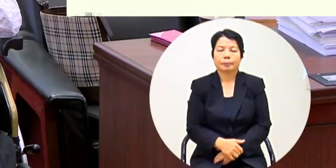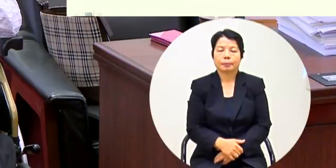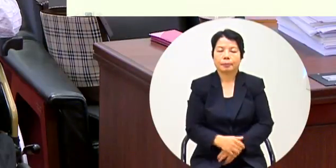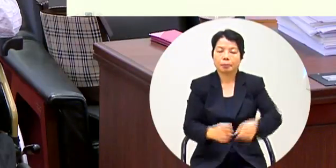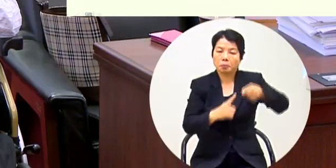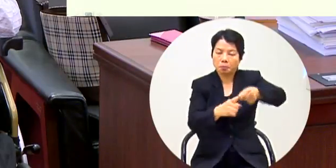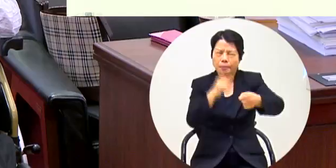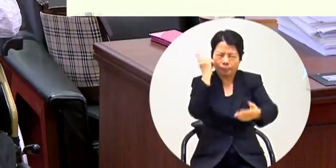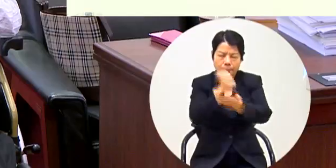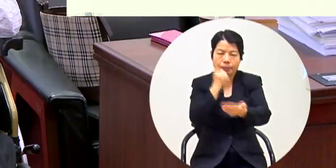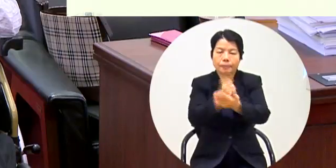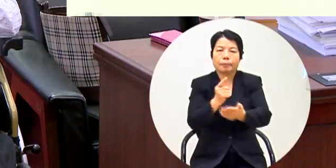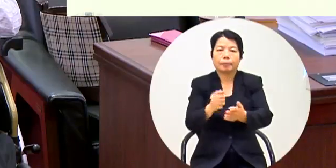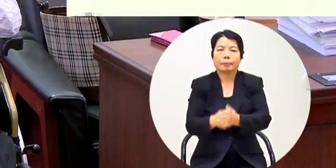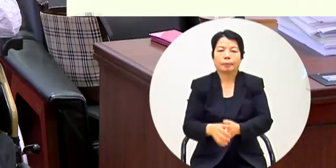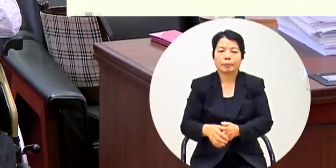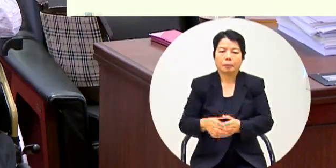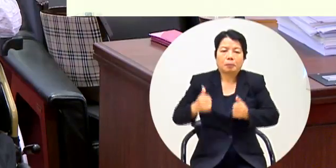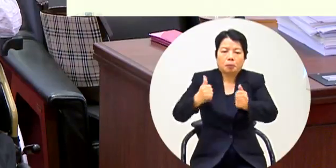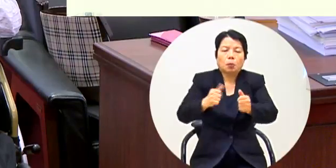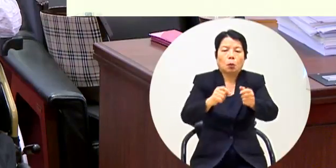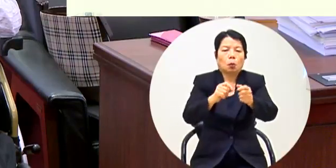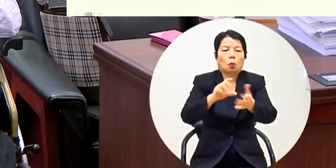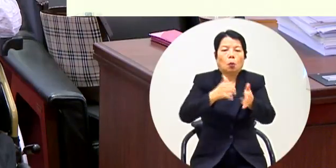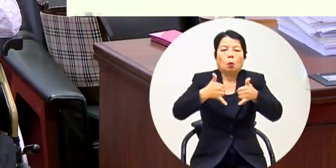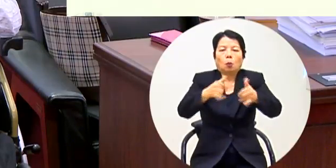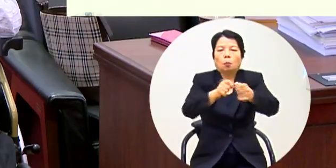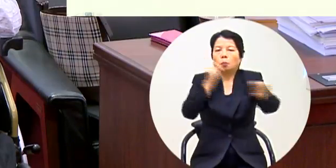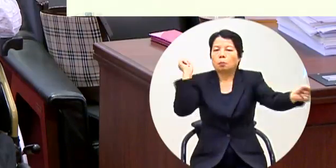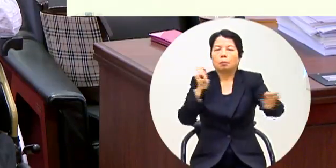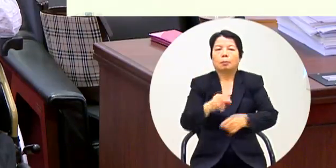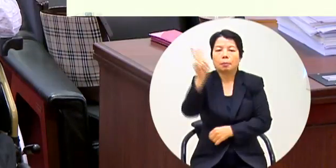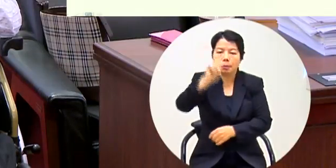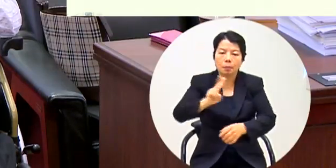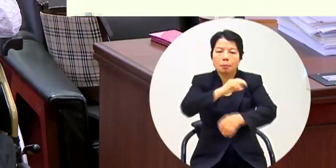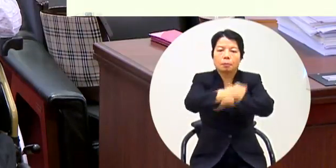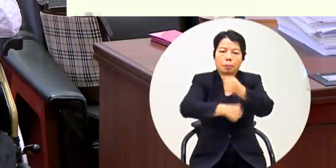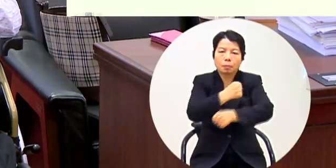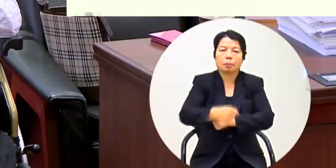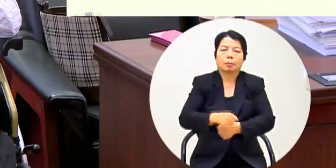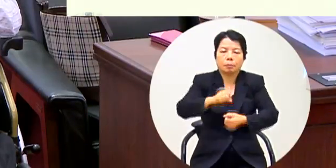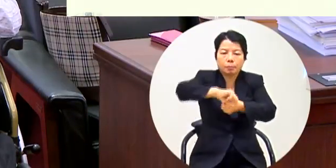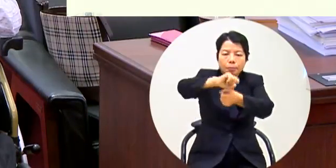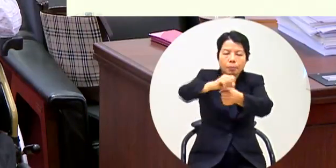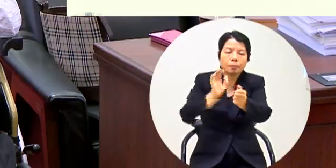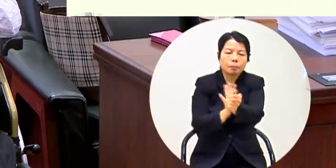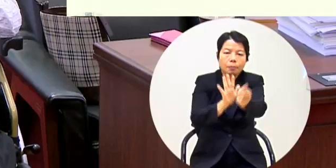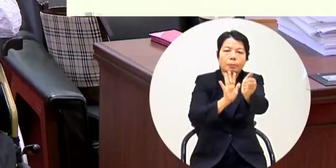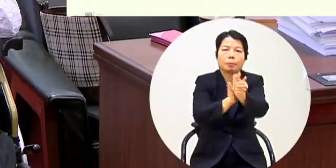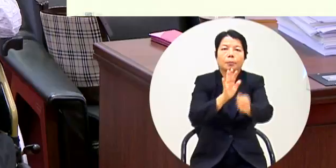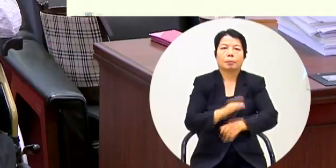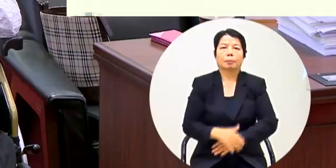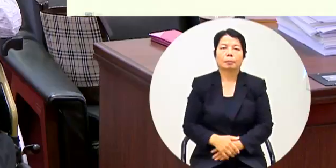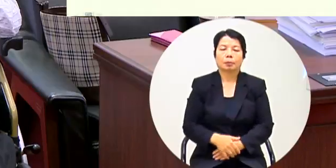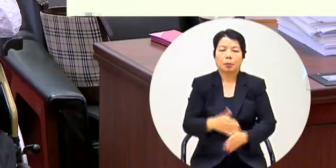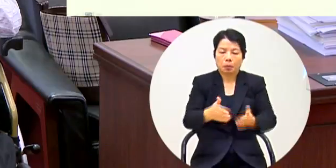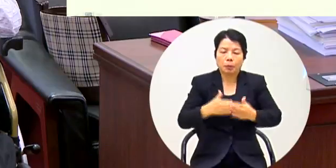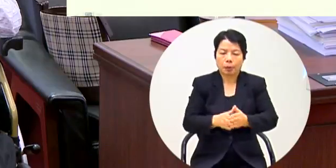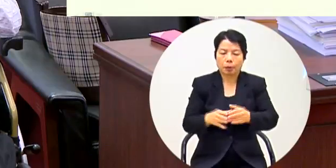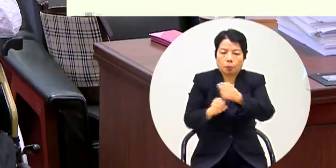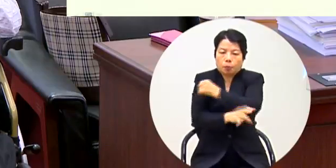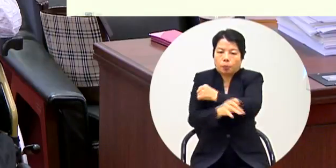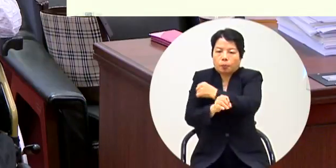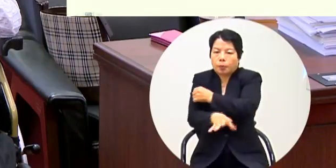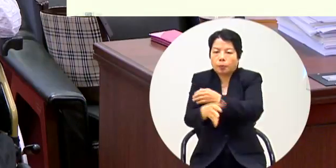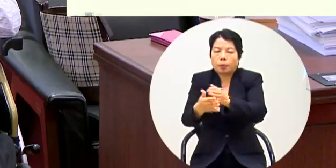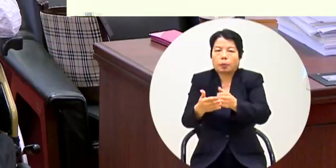足远。那如果电动公车呢，能够多多的这个推广哈，将来在碳排放、移动污染源的部分，我觉得也会大